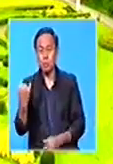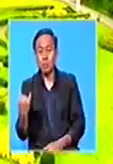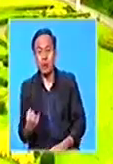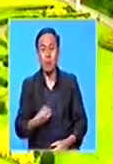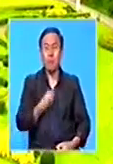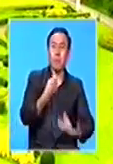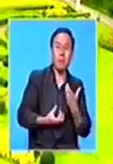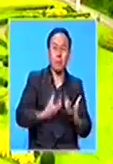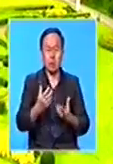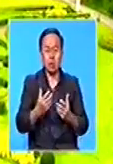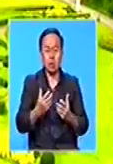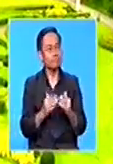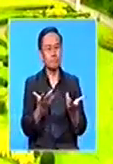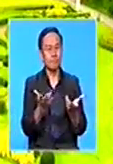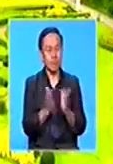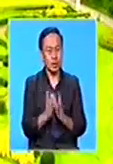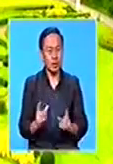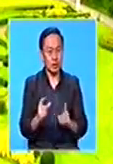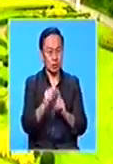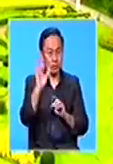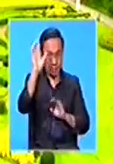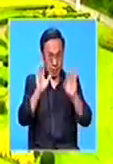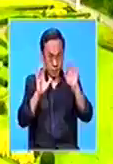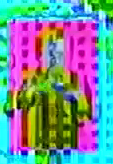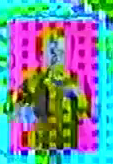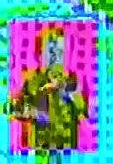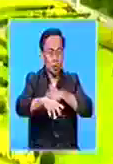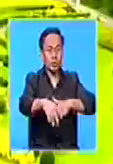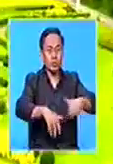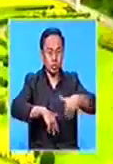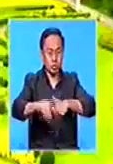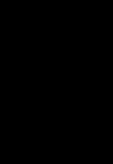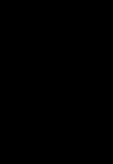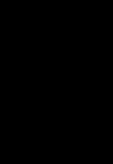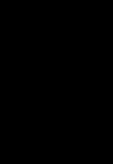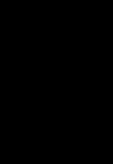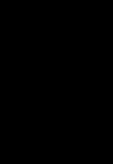ดอ่ะนะนี่เราต้องเข้าใจคำว่าประชาธิปไตยตั้งแต่ขั้นต้นนะครับเบื้องต้นในชุมชนของท่านด้วย